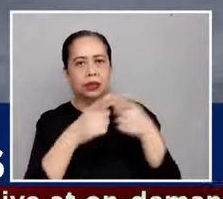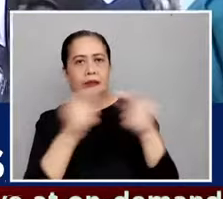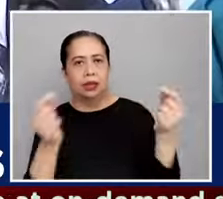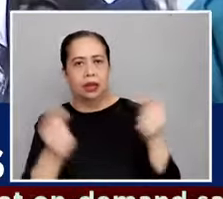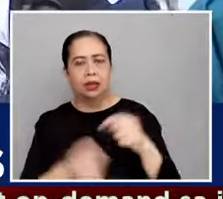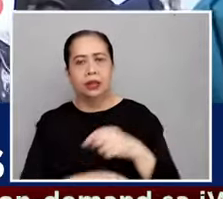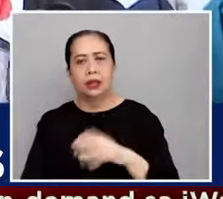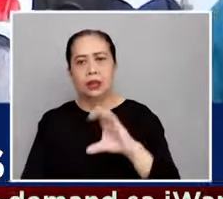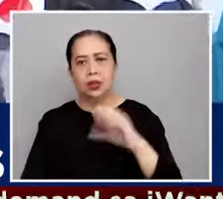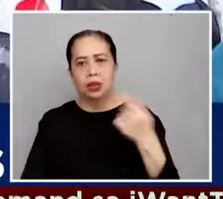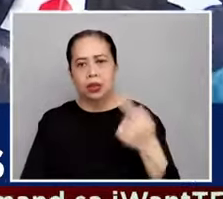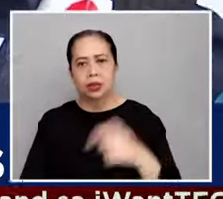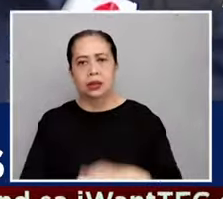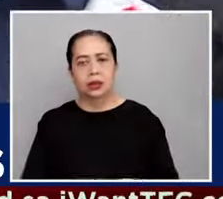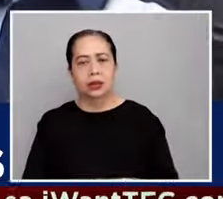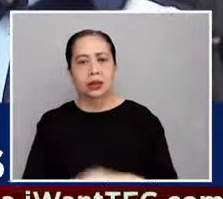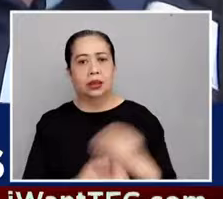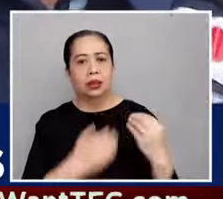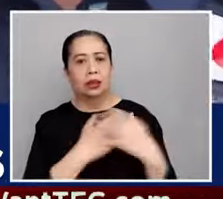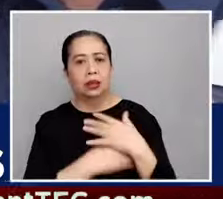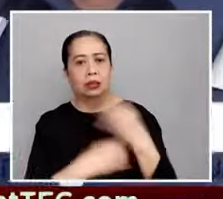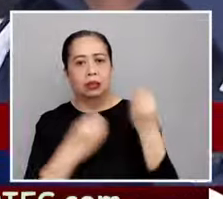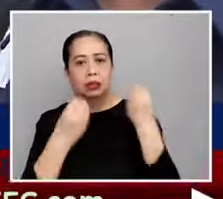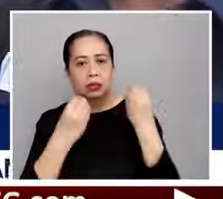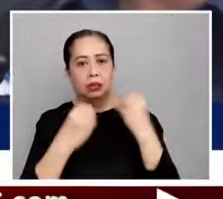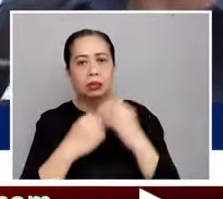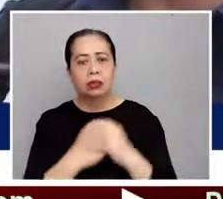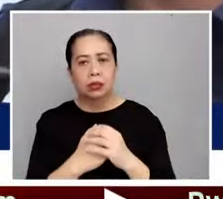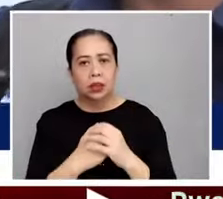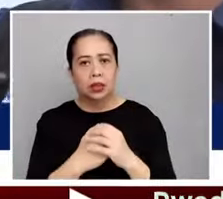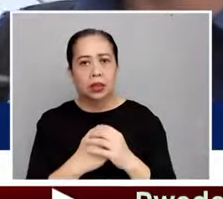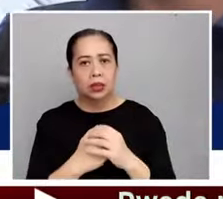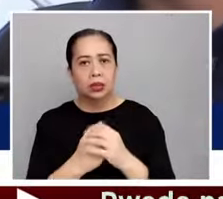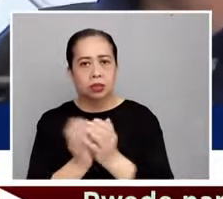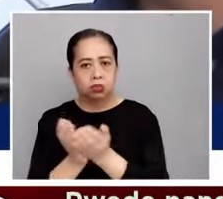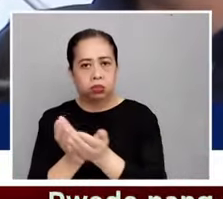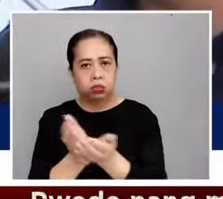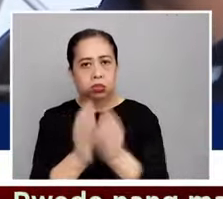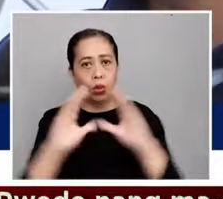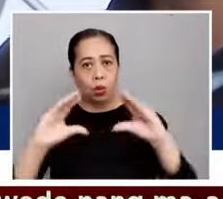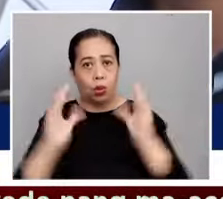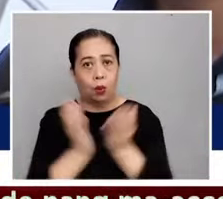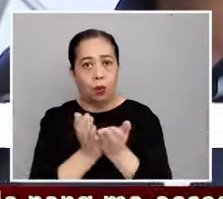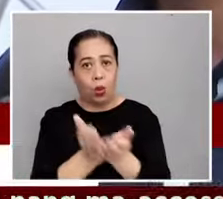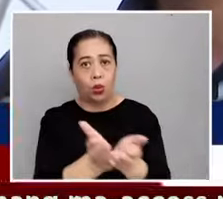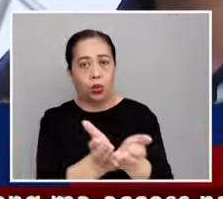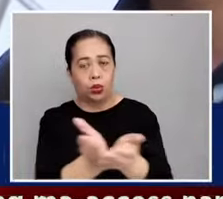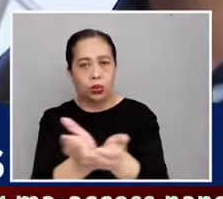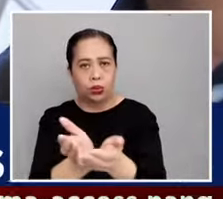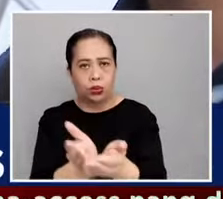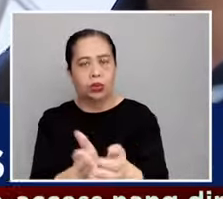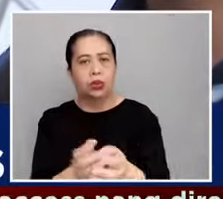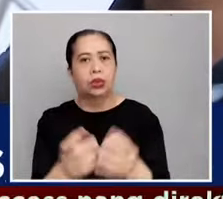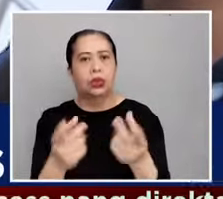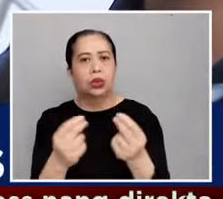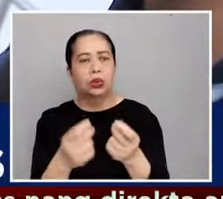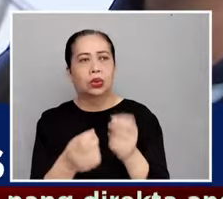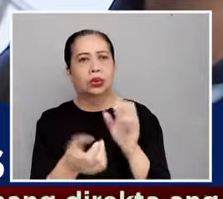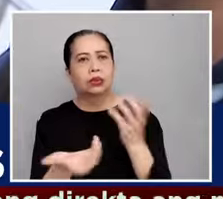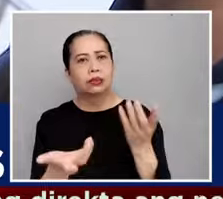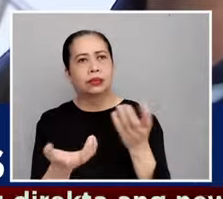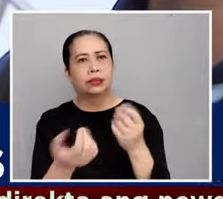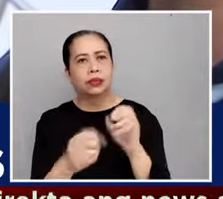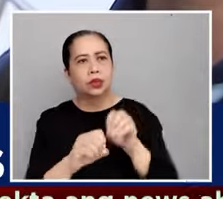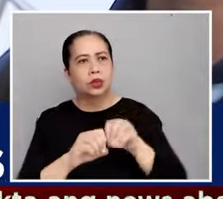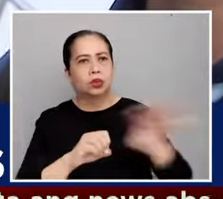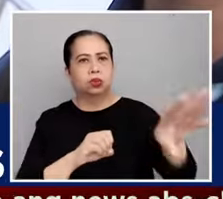Guard. Ang in-advise daw po nila ay yung tugboat sa nakita nyo po na magbibigay ng